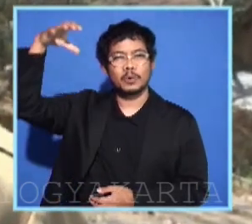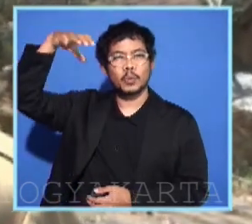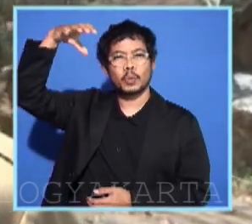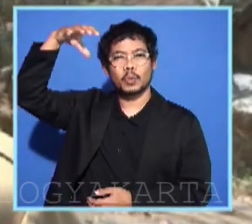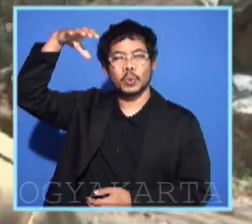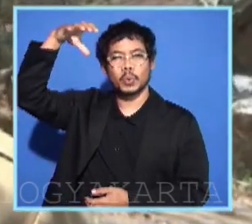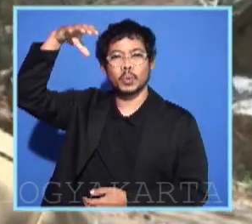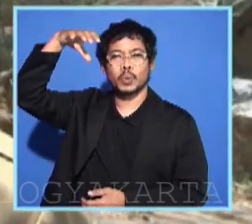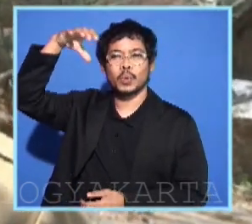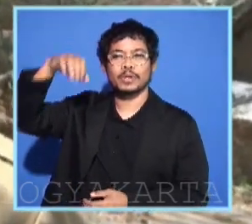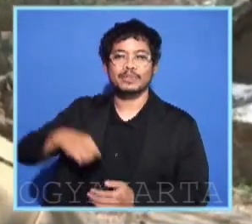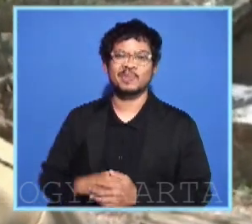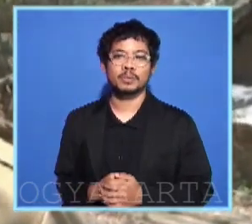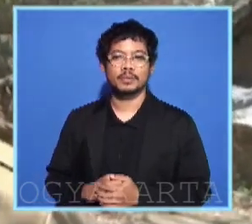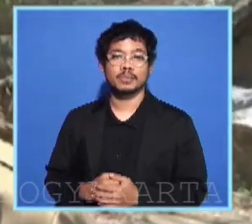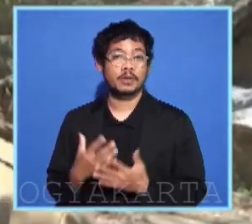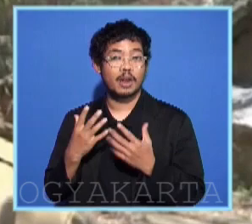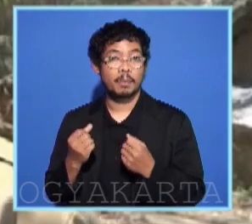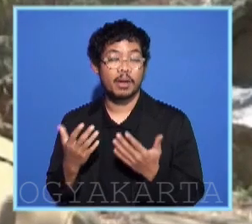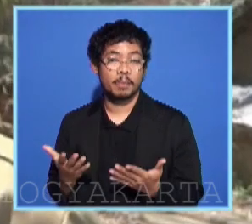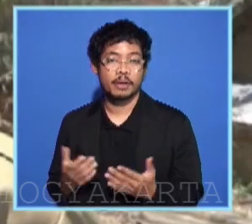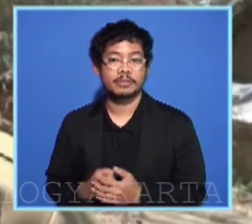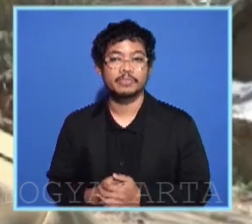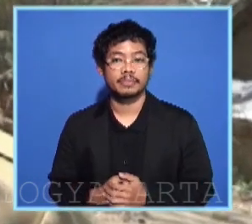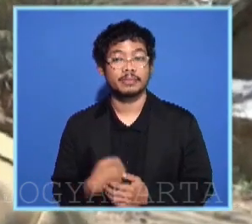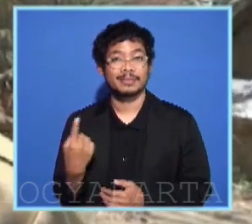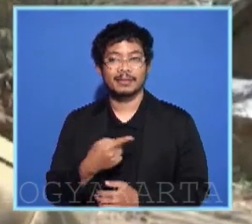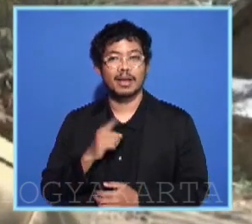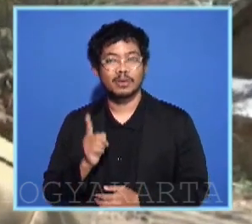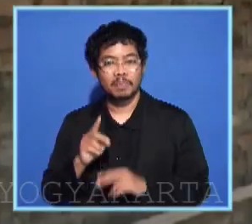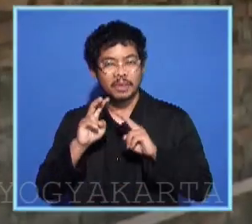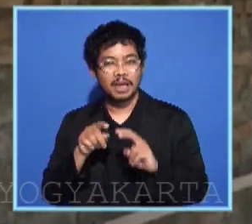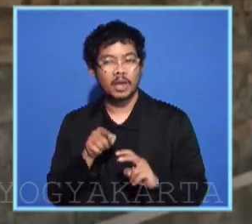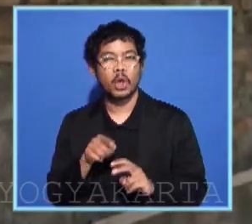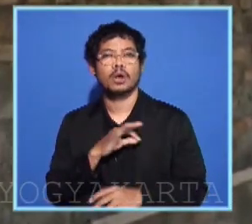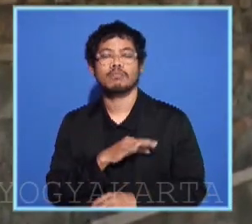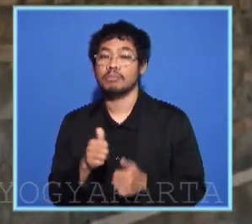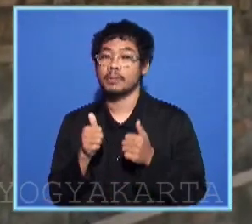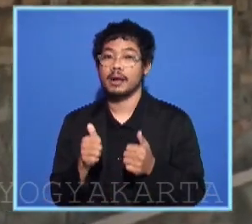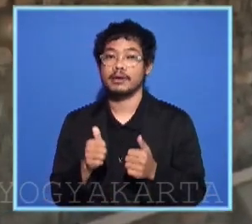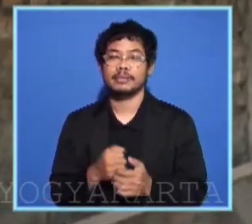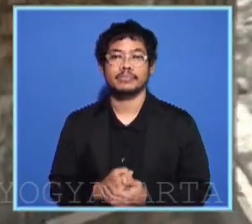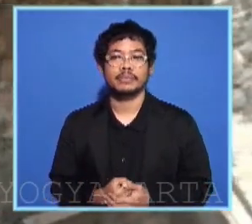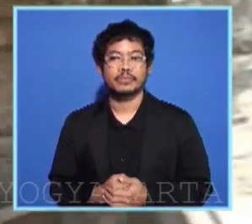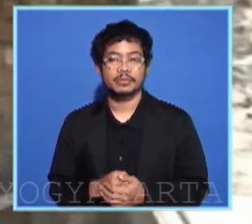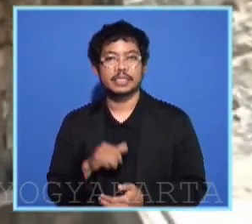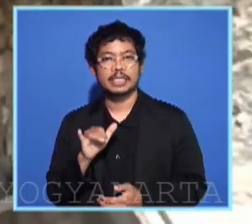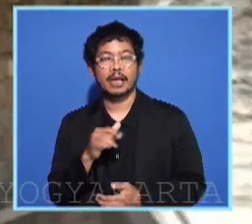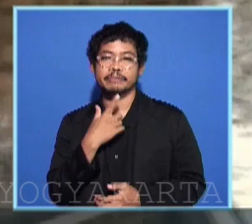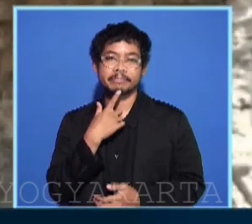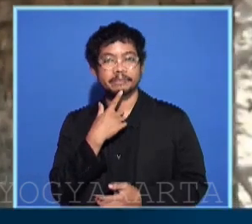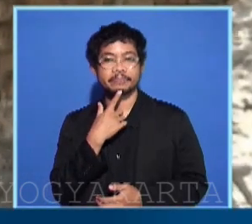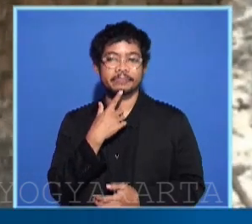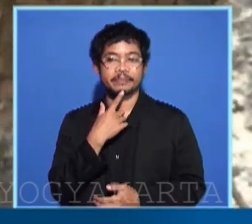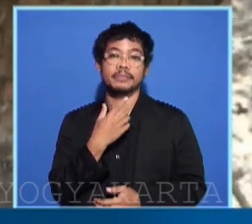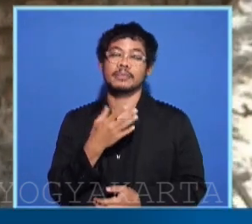penghujan harapannya kita sudah bisa memastikan alatnya bisa berfungsi ya alhamdulillah